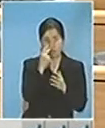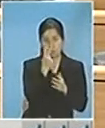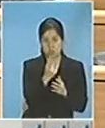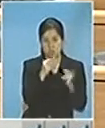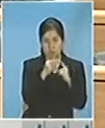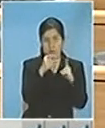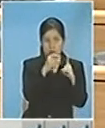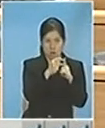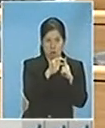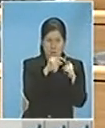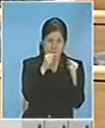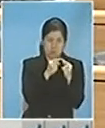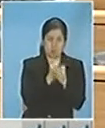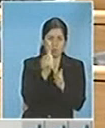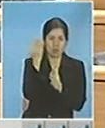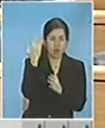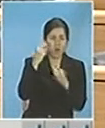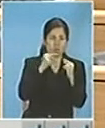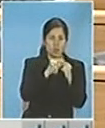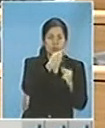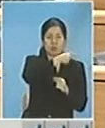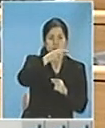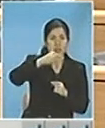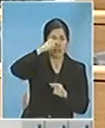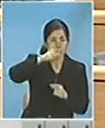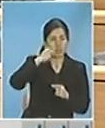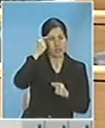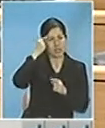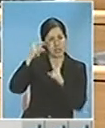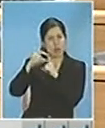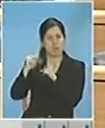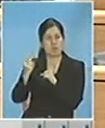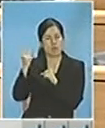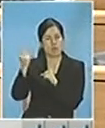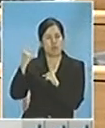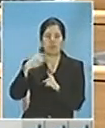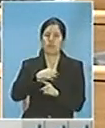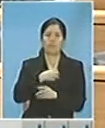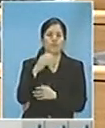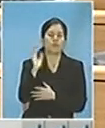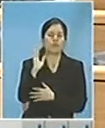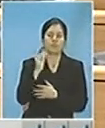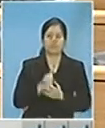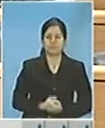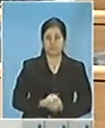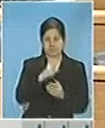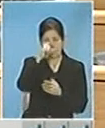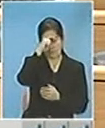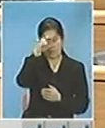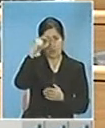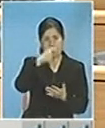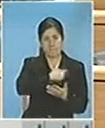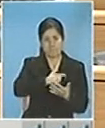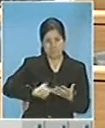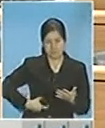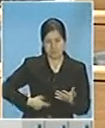ำเก่าๆที่เรามีอยู่แล้วไม่ควรจะมาตั้งศัพท์ใหม่ให้ยุ่งยากนั่นคือพระบาทสมเด็จพระเจ้าอยู่หัว